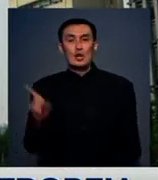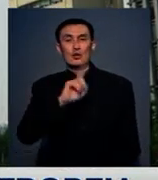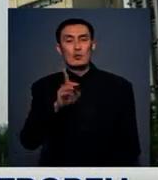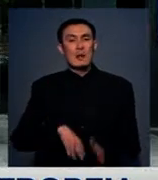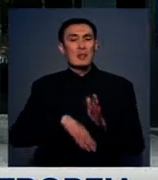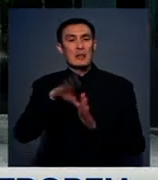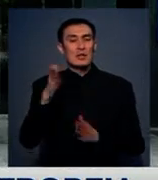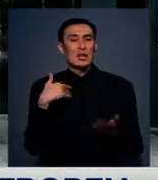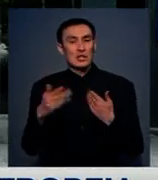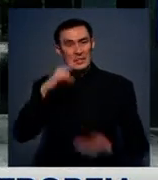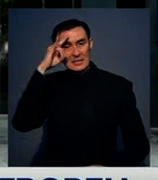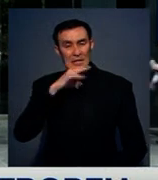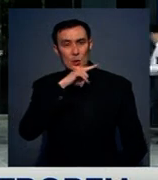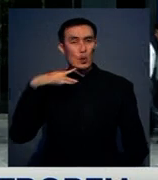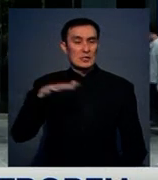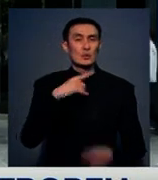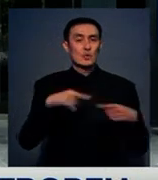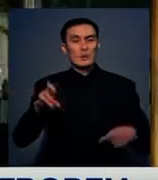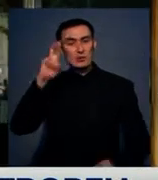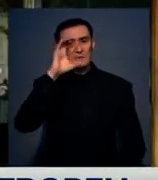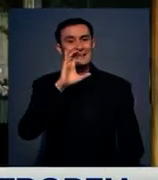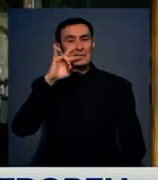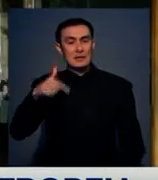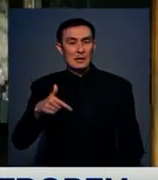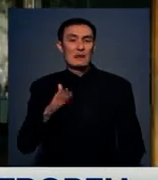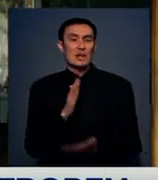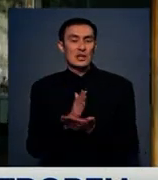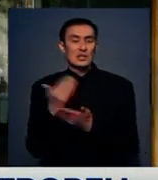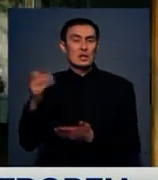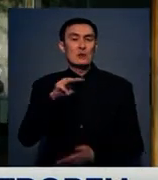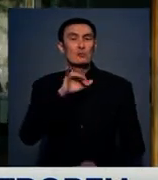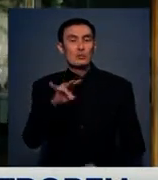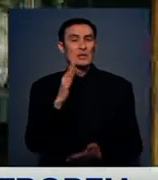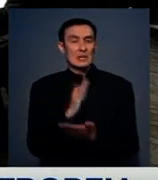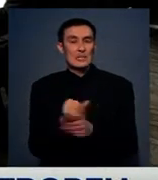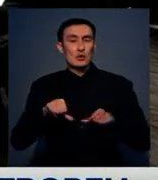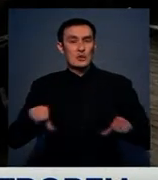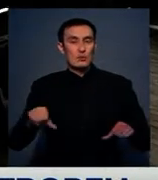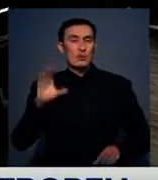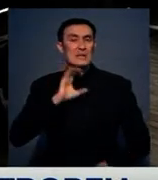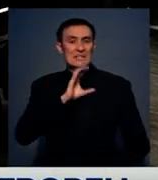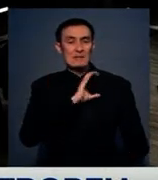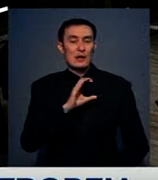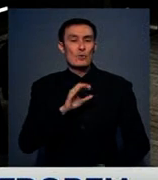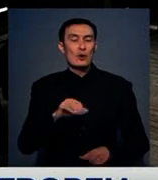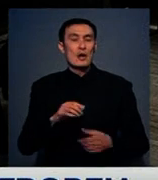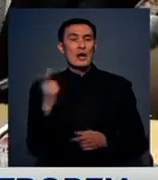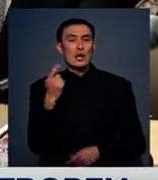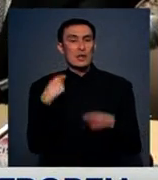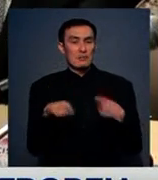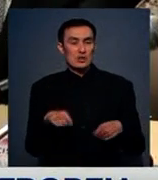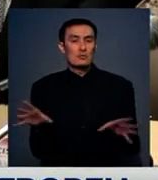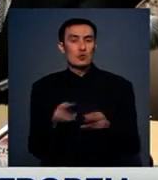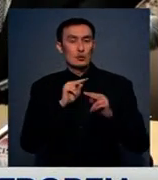наладить отношения с Казахстаном, Россией и другими странами СНГ, по распоряжению президента Муна создан комитет по северному экономическому сотрудничеству.